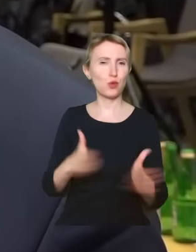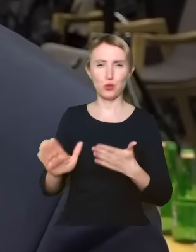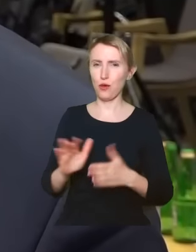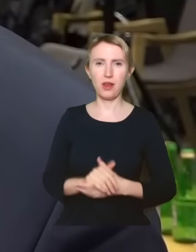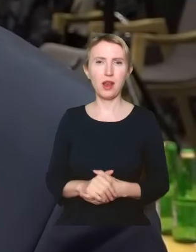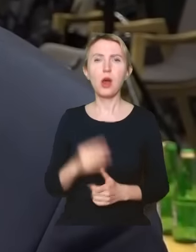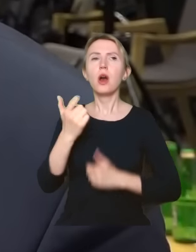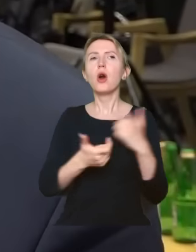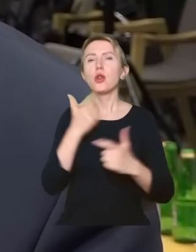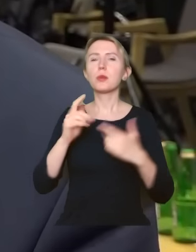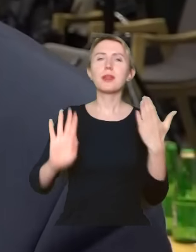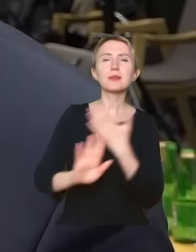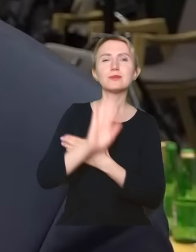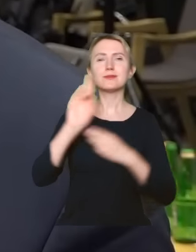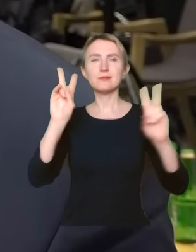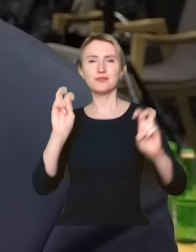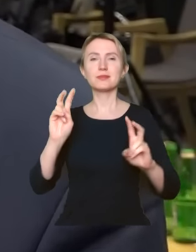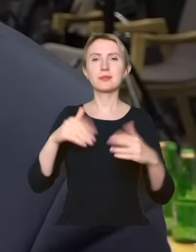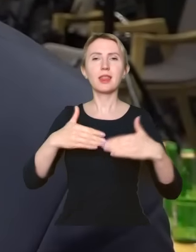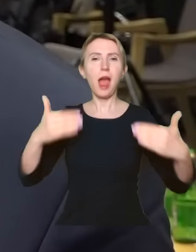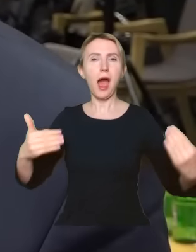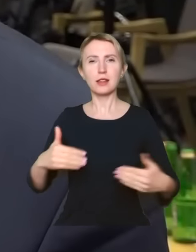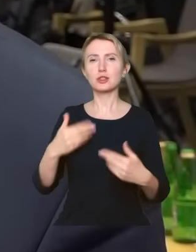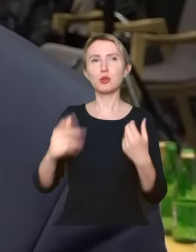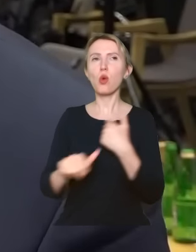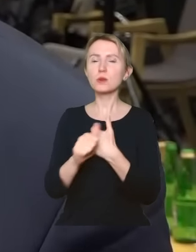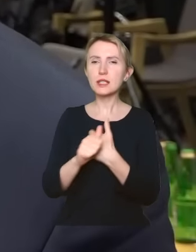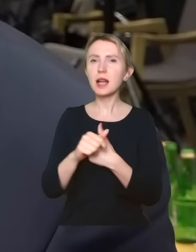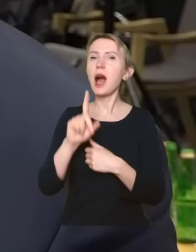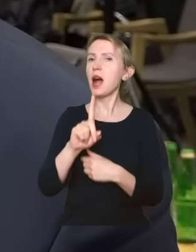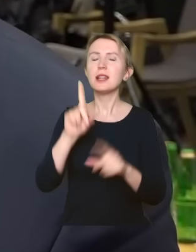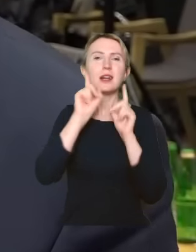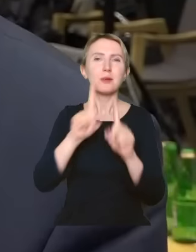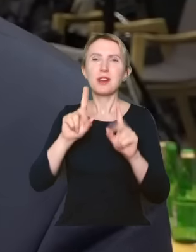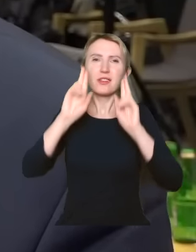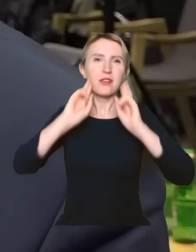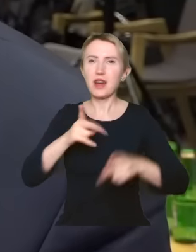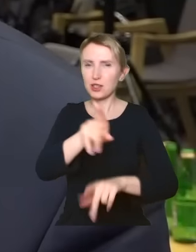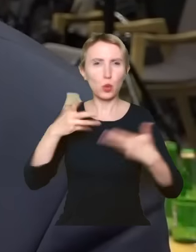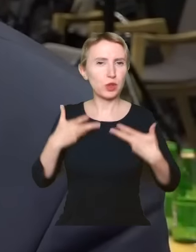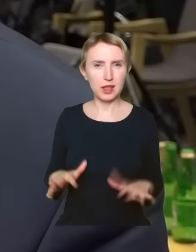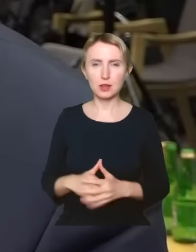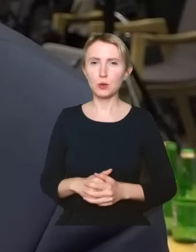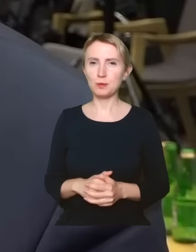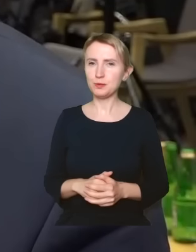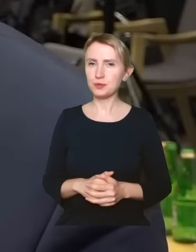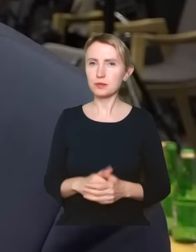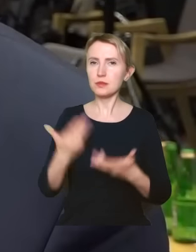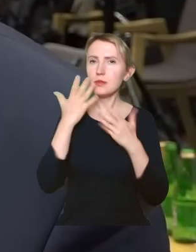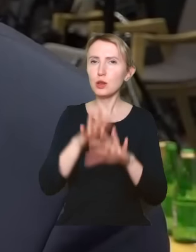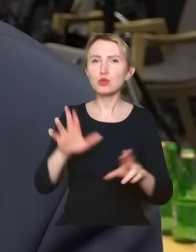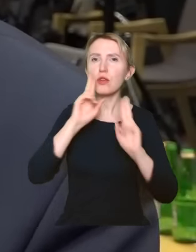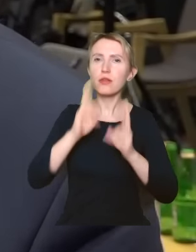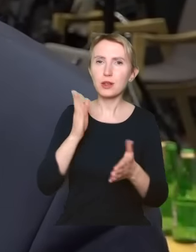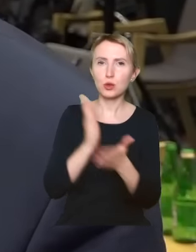pewien teatrzyk polityczny po to, żeby to uzasadnić, ale tak naprawdę ustalić faktów nie chcą. Bo bardzo dużo faktów jest znanych. Kto